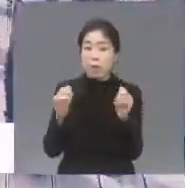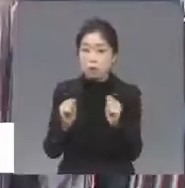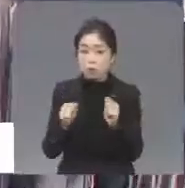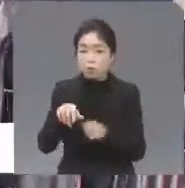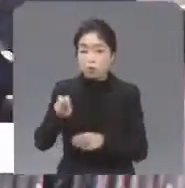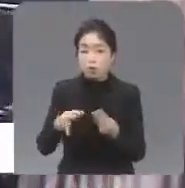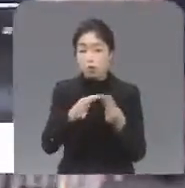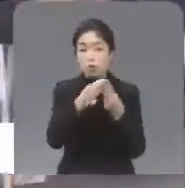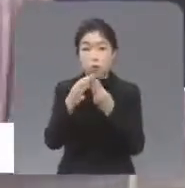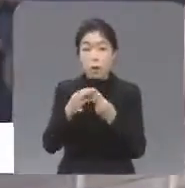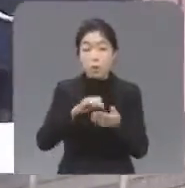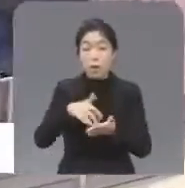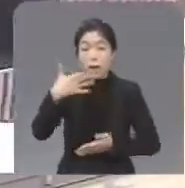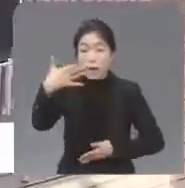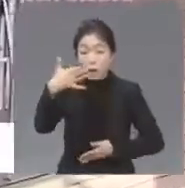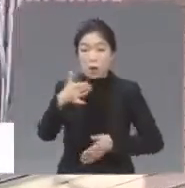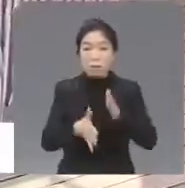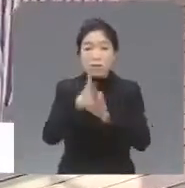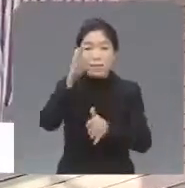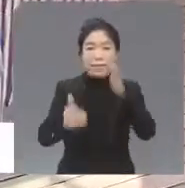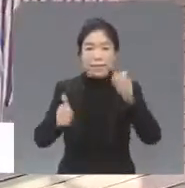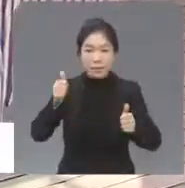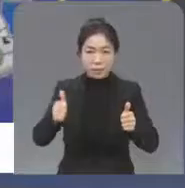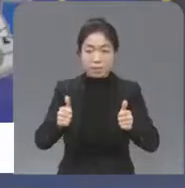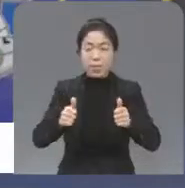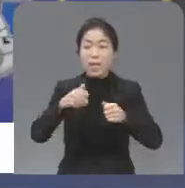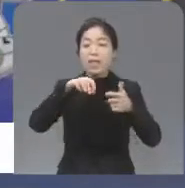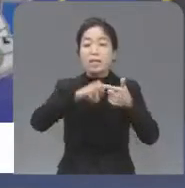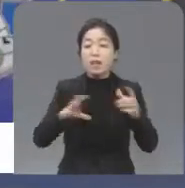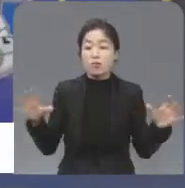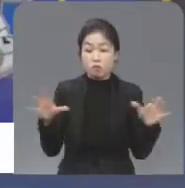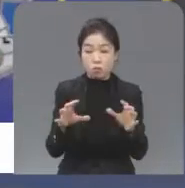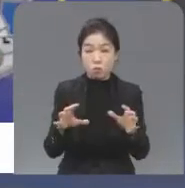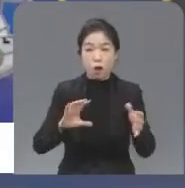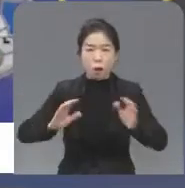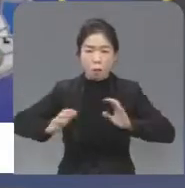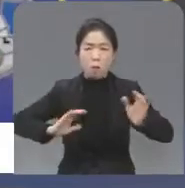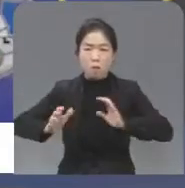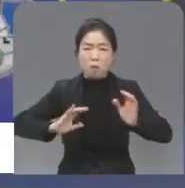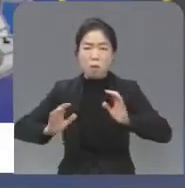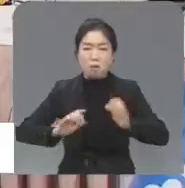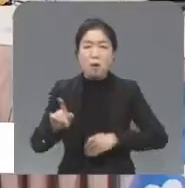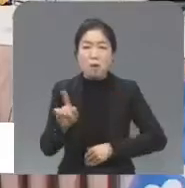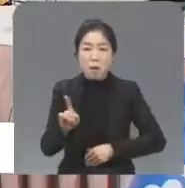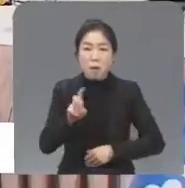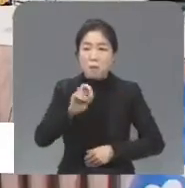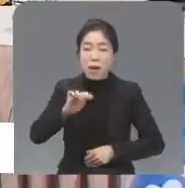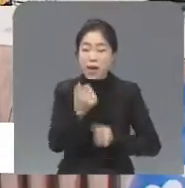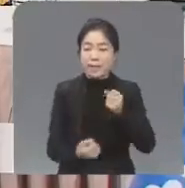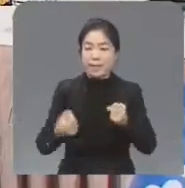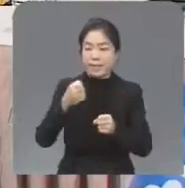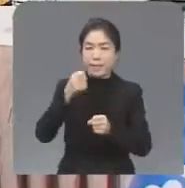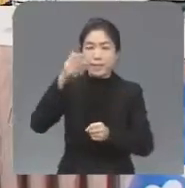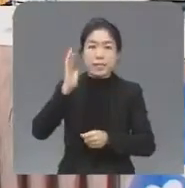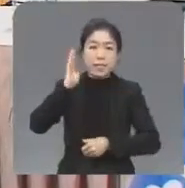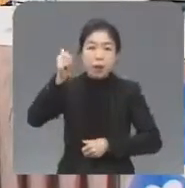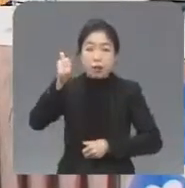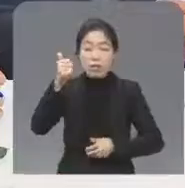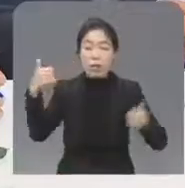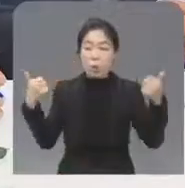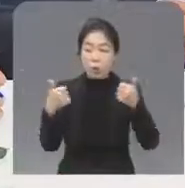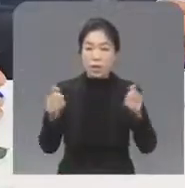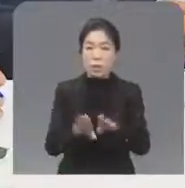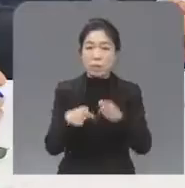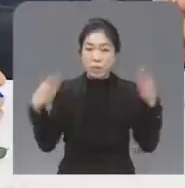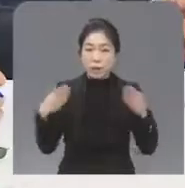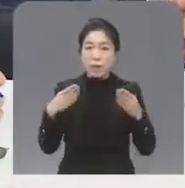그리고 광주시 등 19개 시장 군수들은 나주 영산포에 모여 고대 해상왕국 마한 정상회담 행사를 갖고 마한